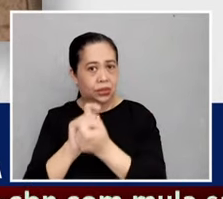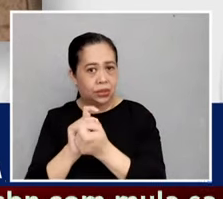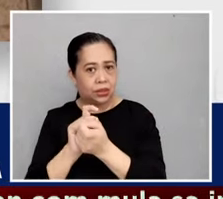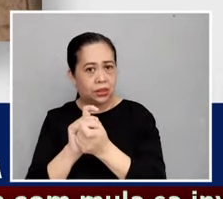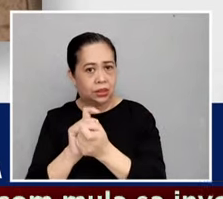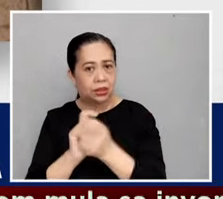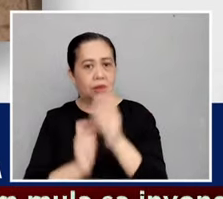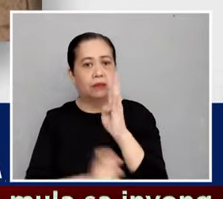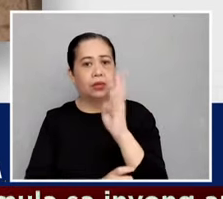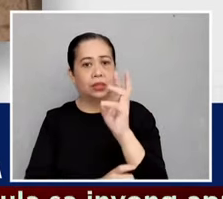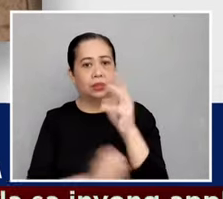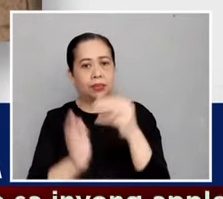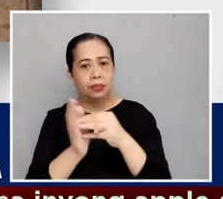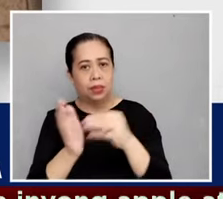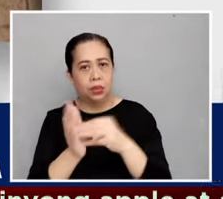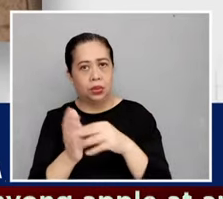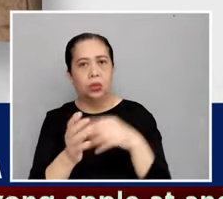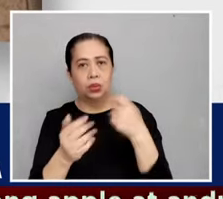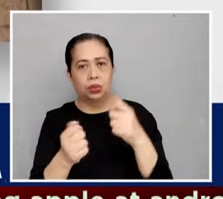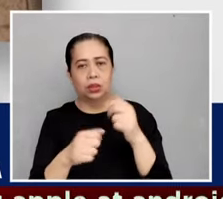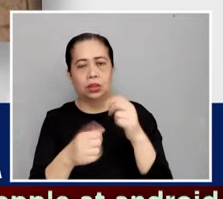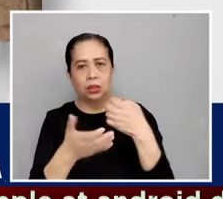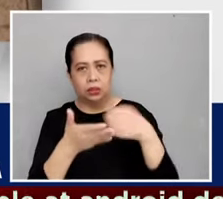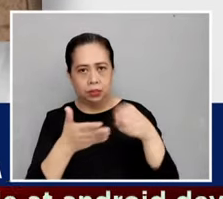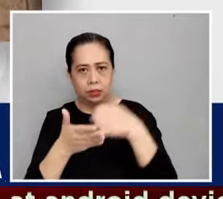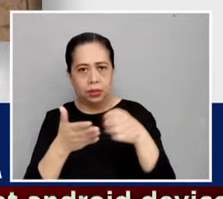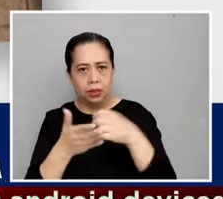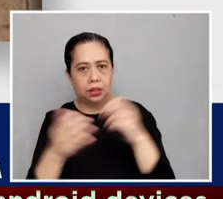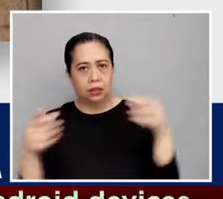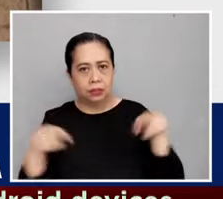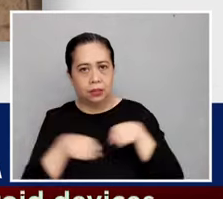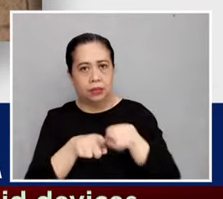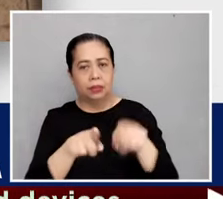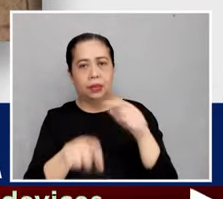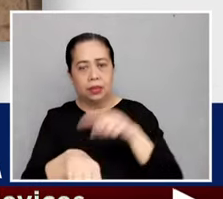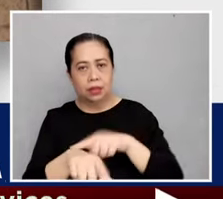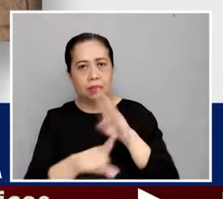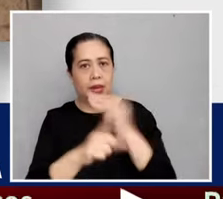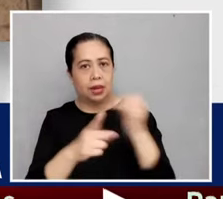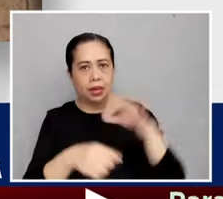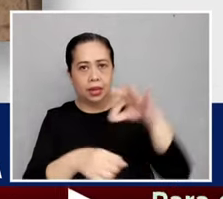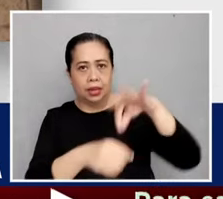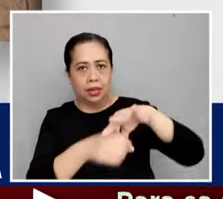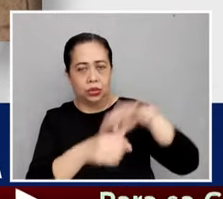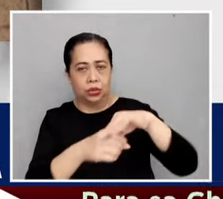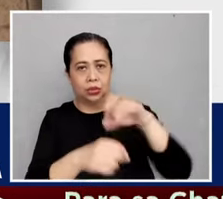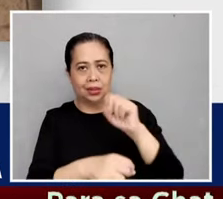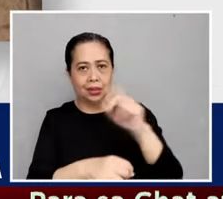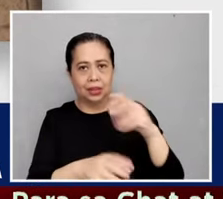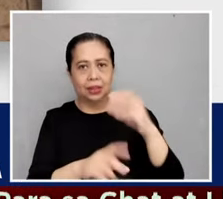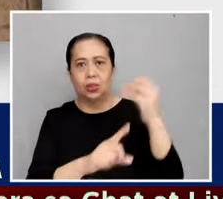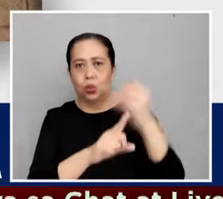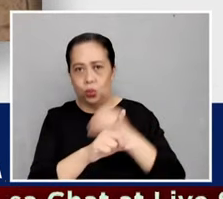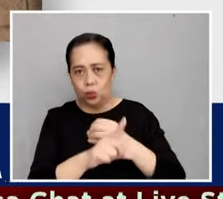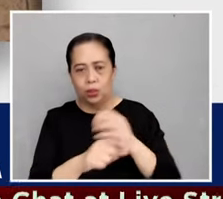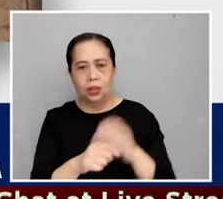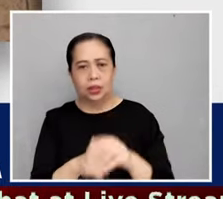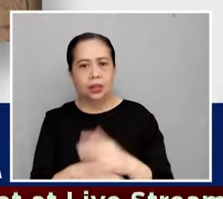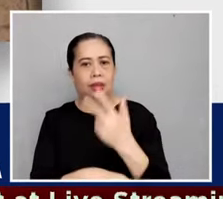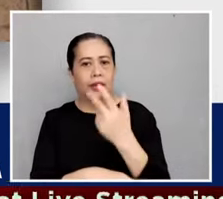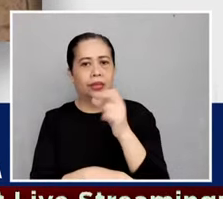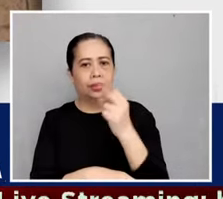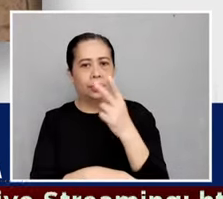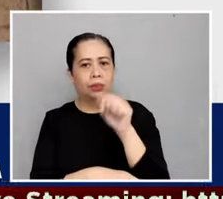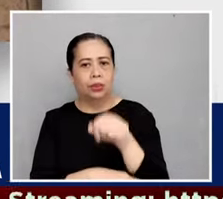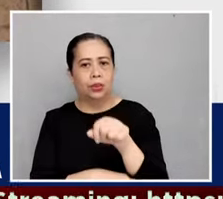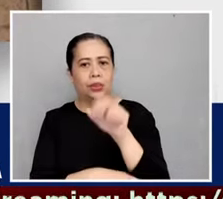46 million pesos ang gagastusin kung isasabay sa barangay at sangguniang kabataan election sa Oktubre. At 13.8